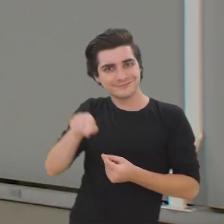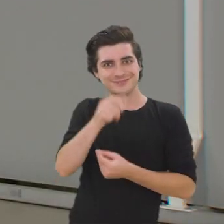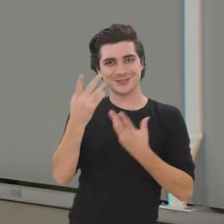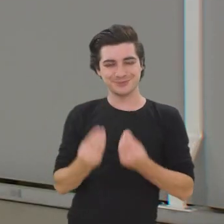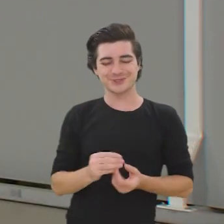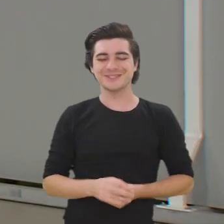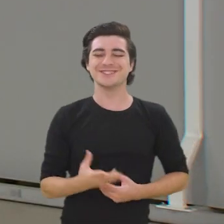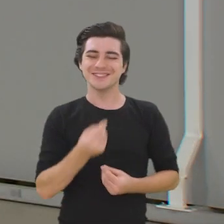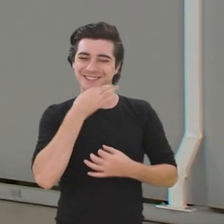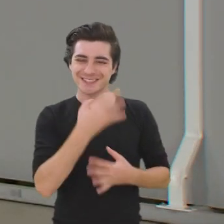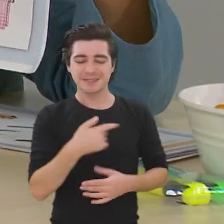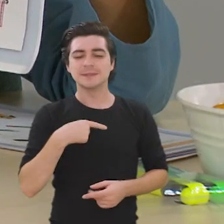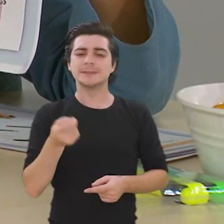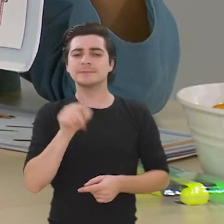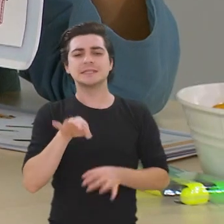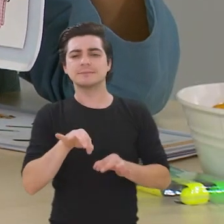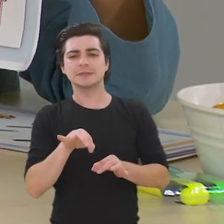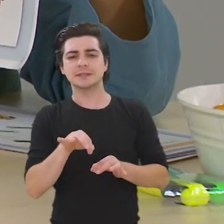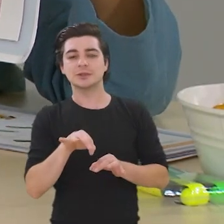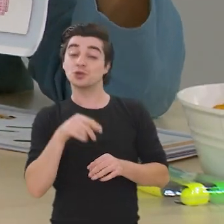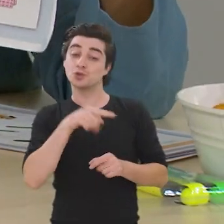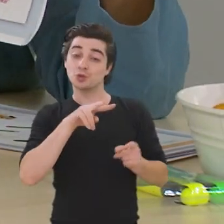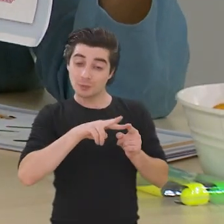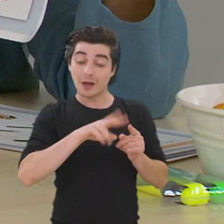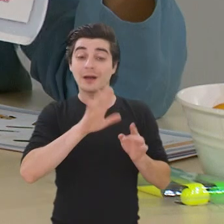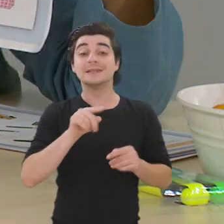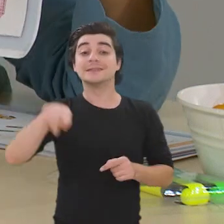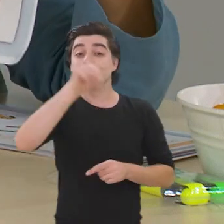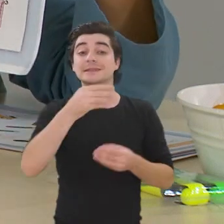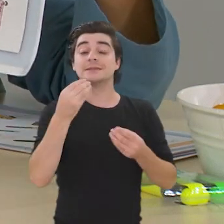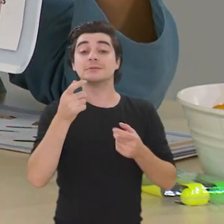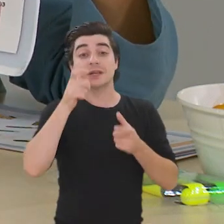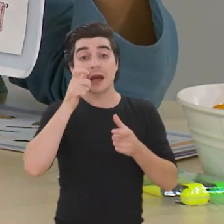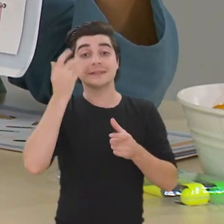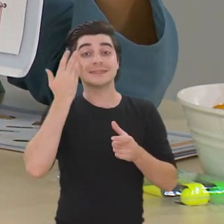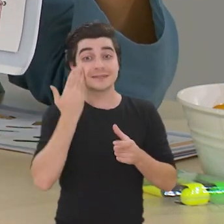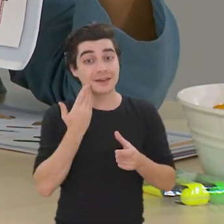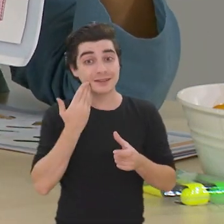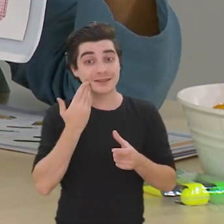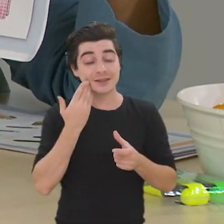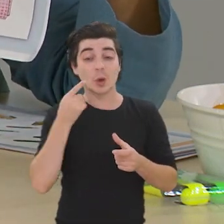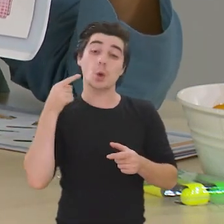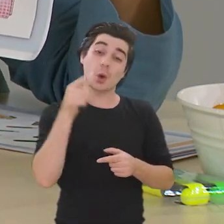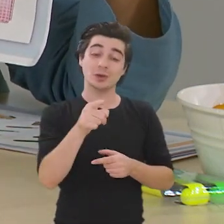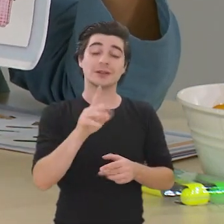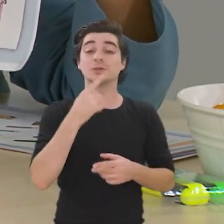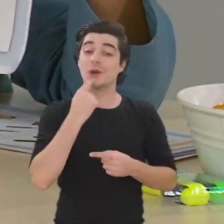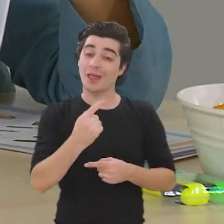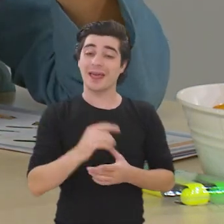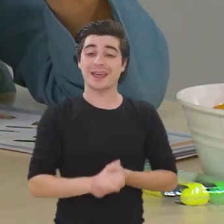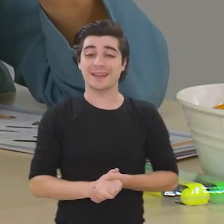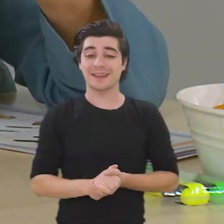ederim. Şimdi sıradakini Nurbanu ve sizler ekran başında dikkatlice izleyerek gösterin ve